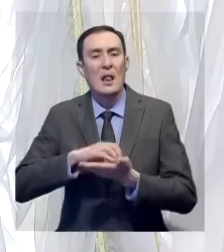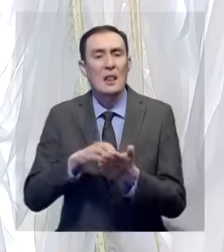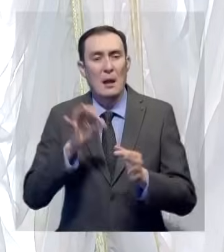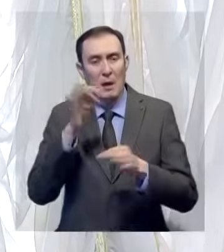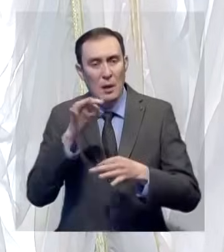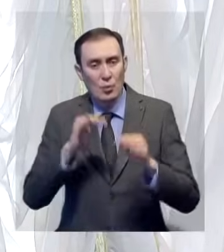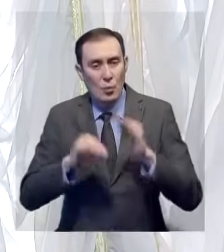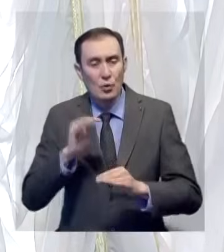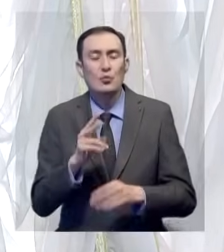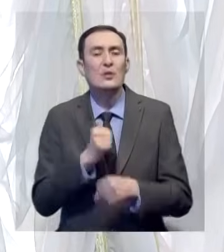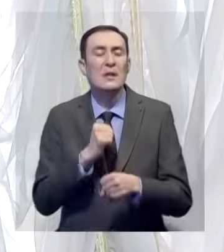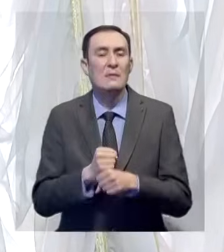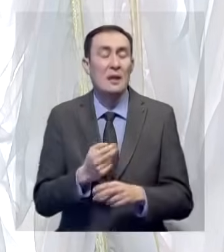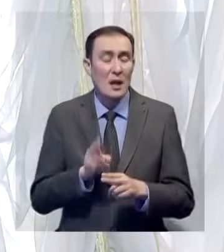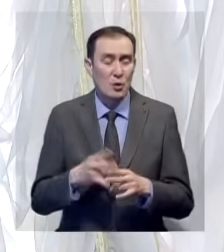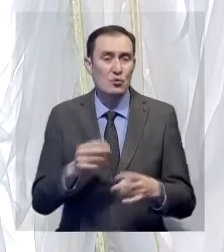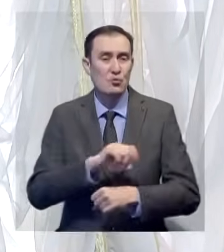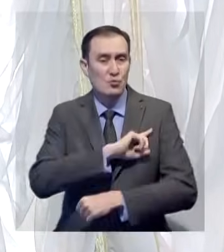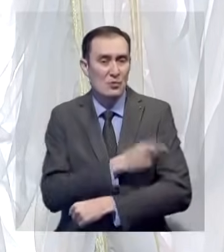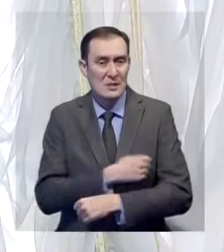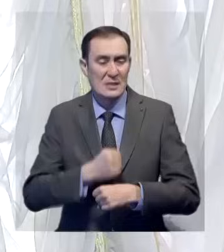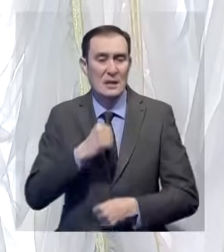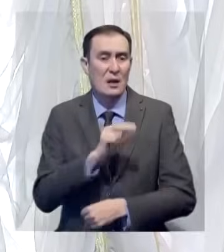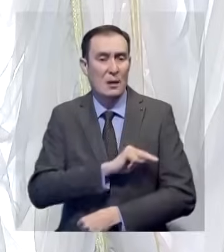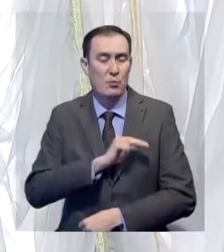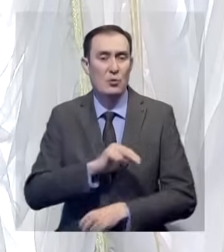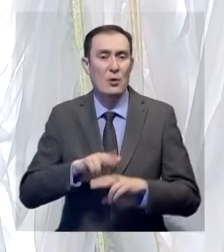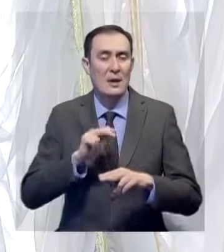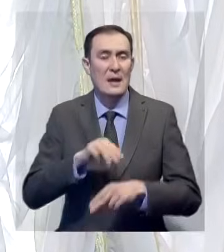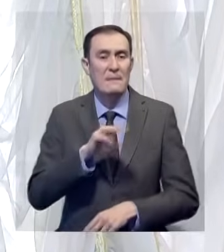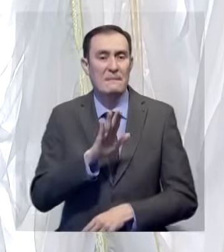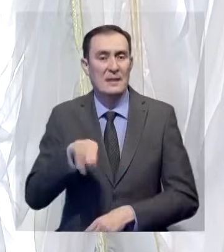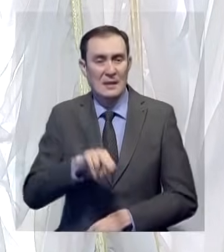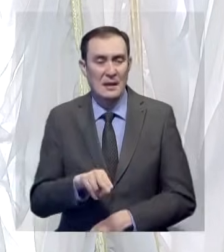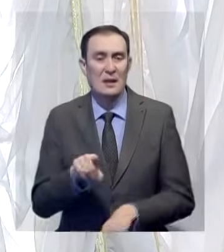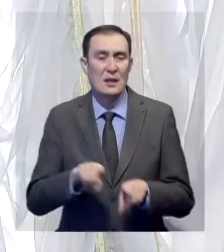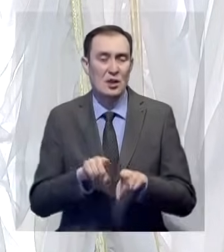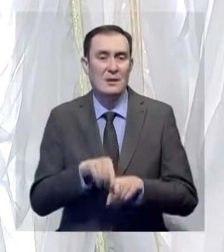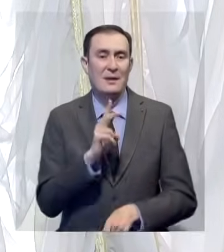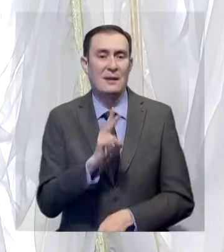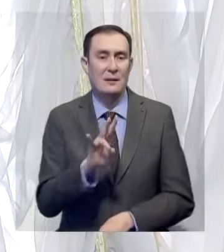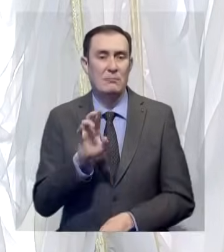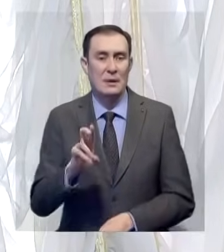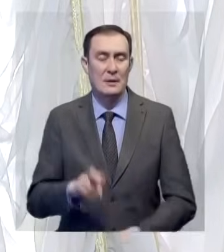всем этим занимается. Надо усилить работу МВД и КНБ в этом направлении.